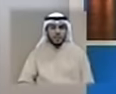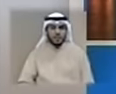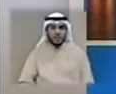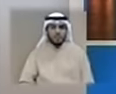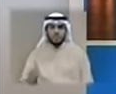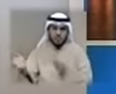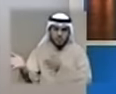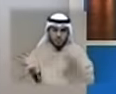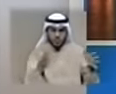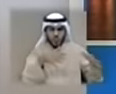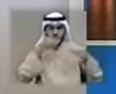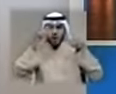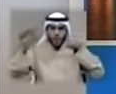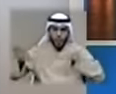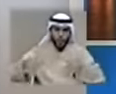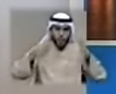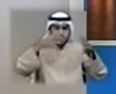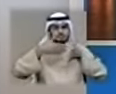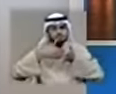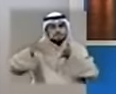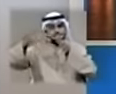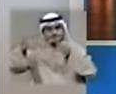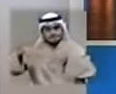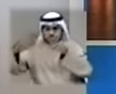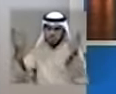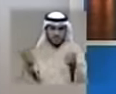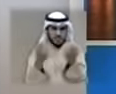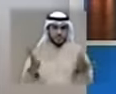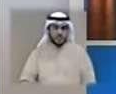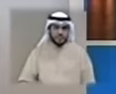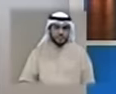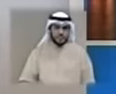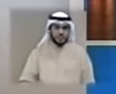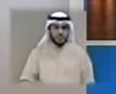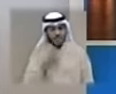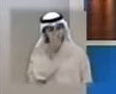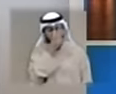بفعل الانفجار والتيارات المائية والتي من الصعب العثور عليها.